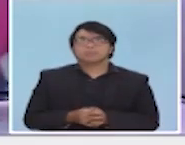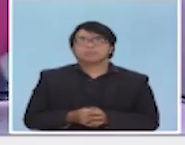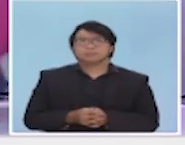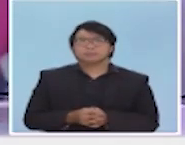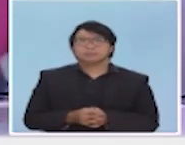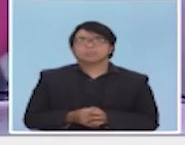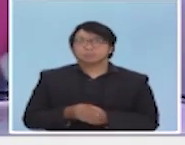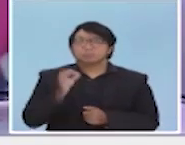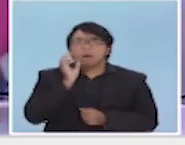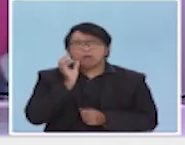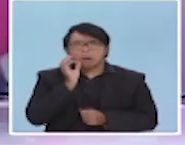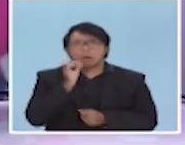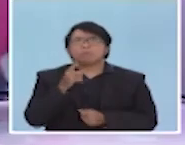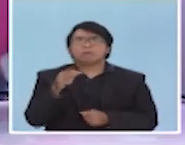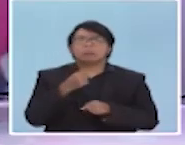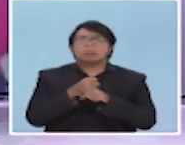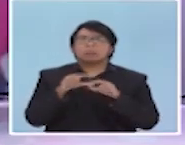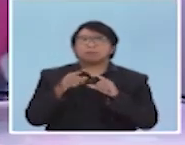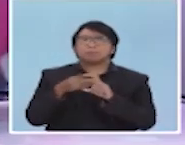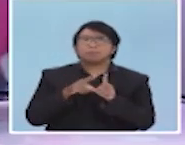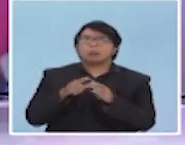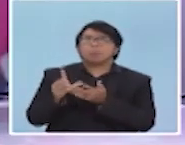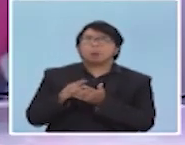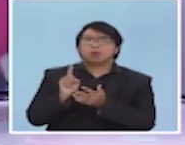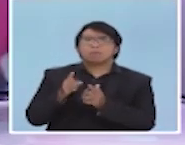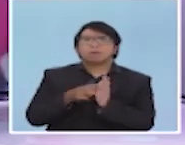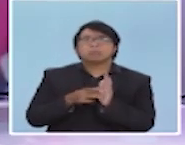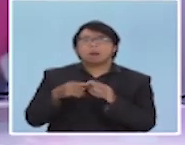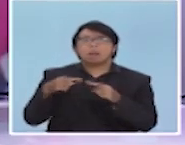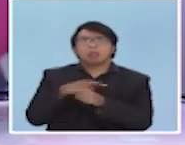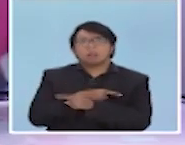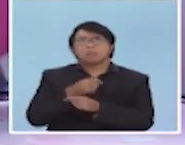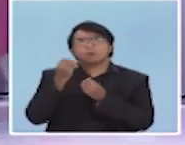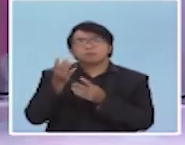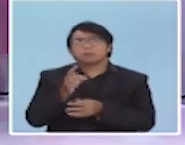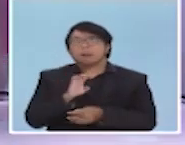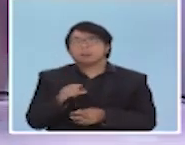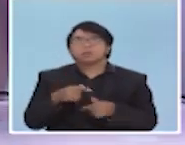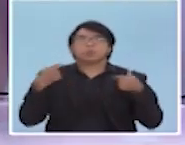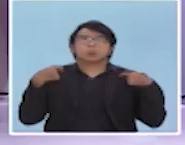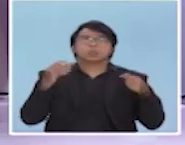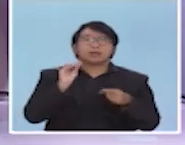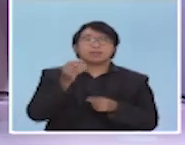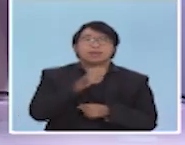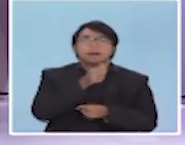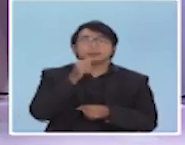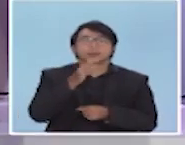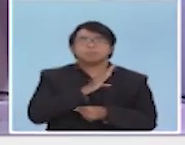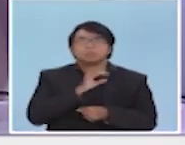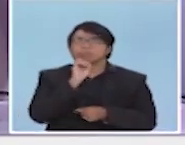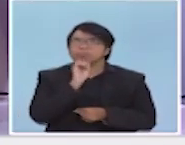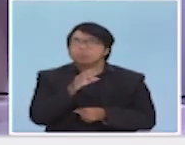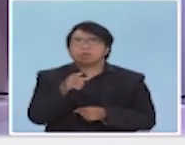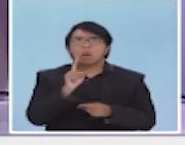kami mohon maaf. Koran dari rekan Gaby Natasha mengalami gangguan teknis. Kita ke informasi selanjutnya, pemirsa. Gubernur Jakarta Anies Baswedan